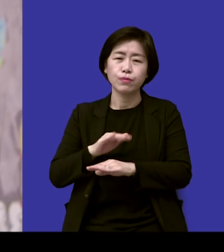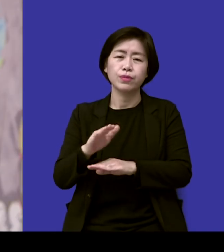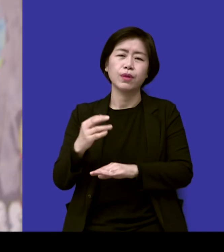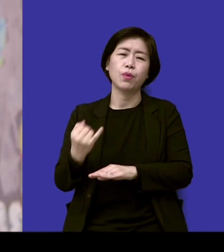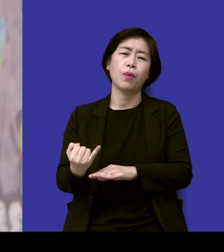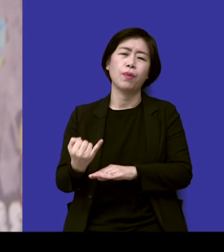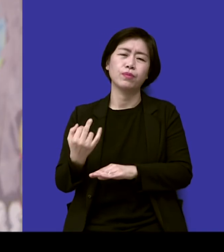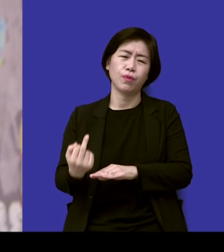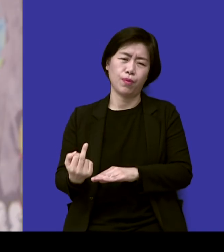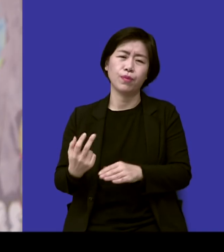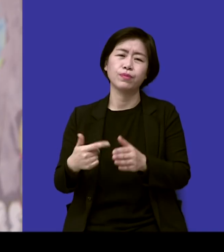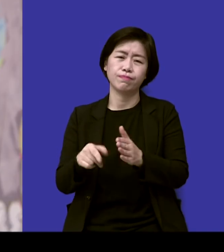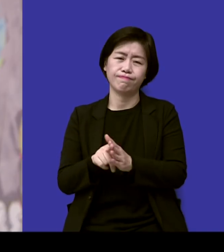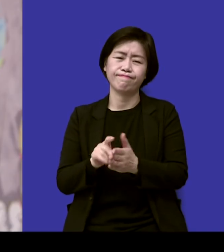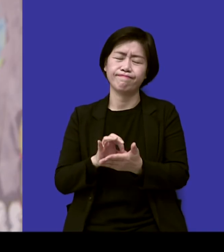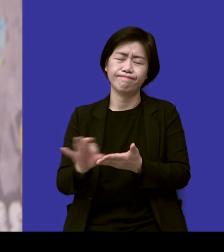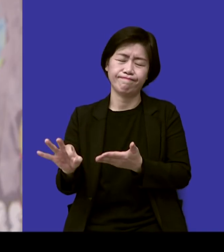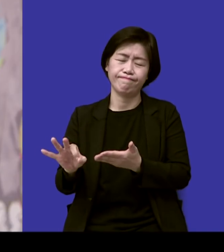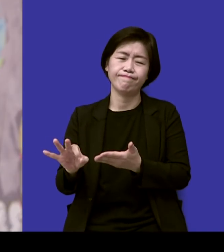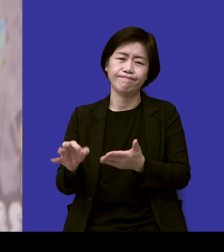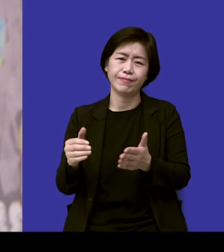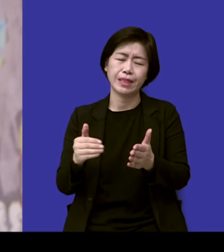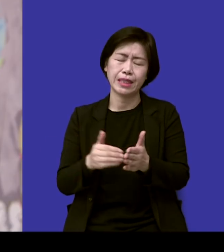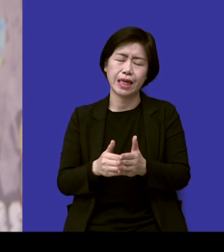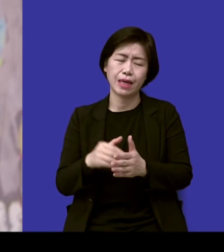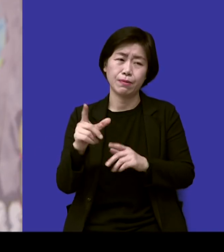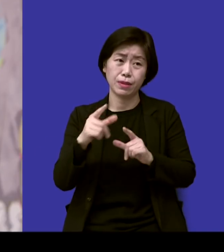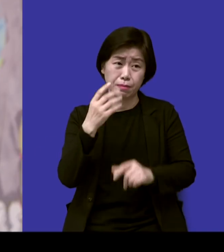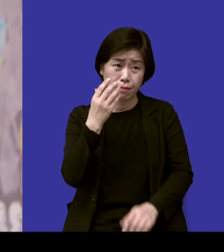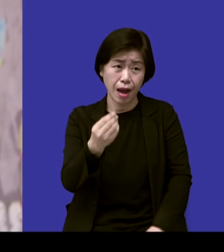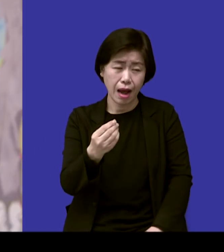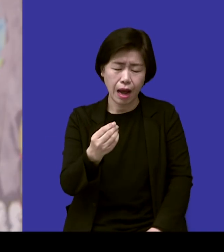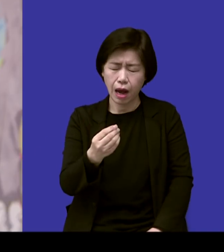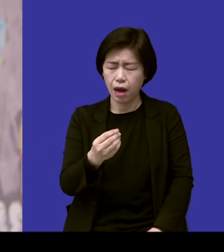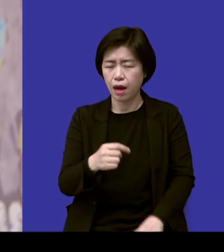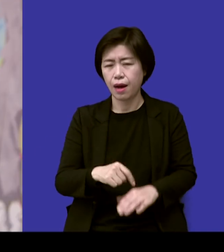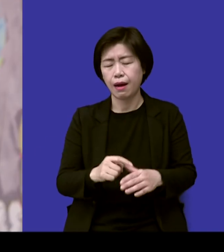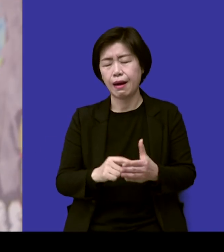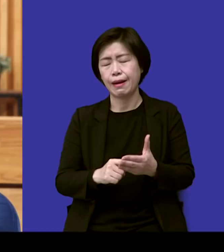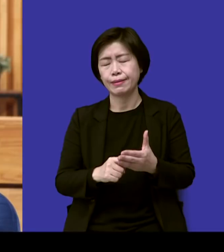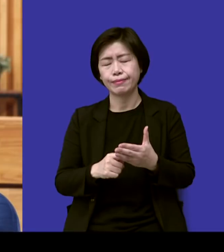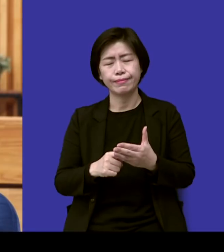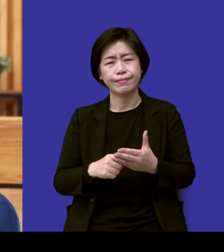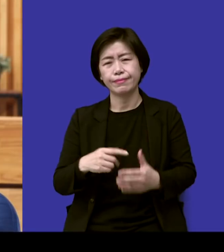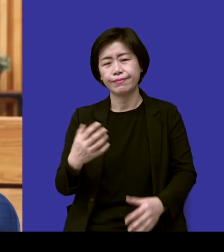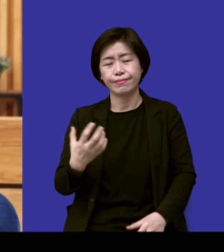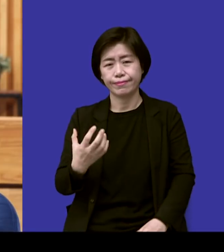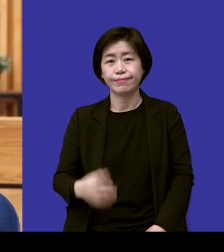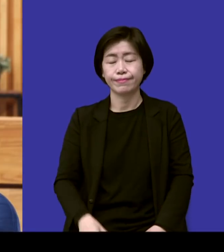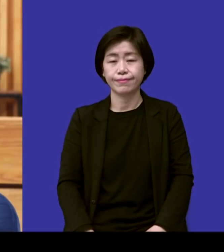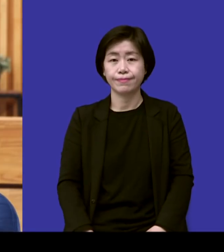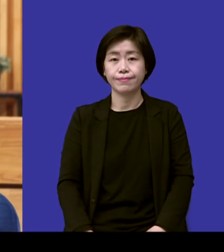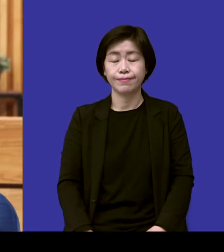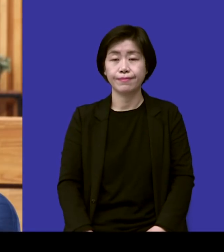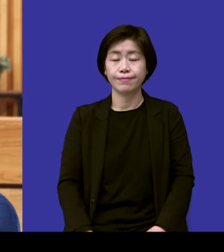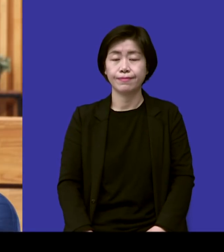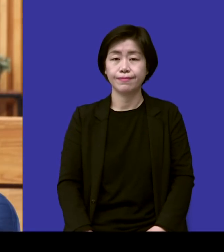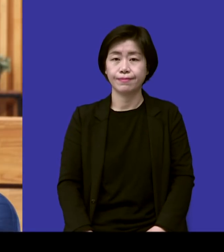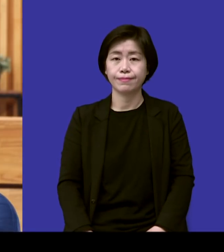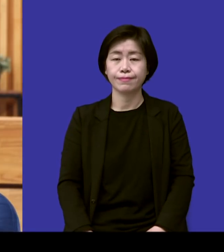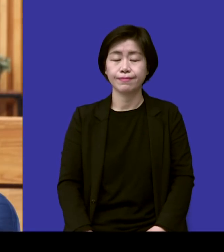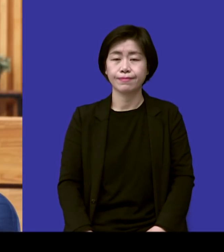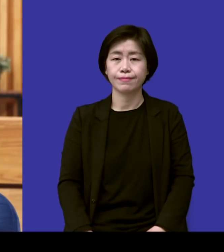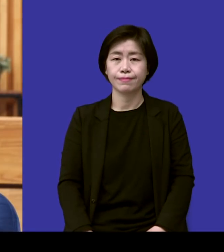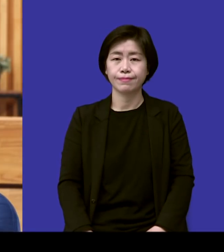그때 엄마 그때 역할을 했네. 그러셨네요, 정말. 그때 생각하면 진짜 저도 마음이 많이 무너져요. 그 정도로 큰 누나가 저희를 키우려고